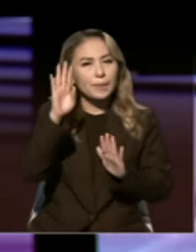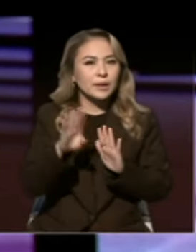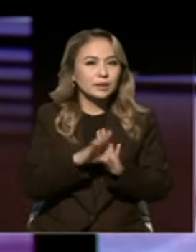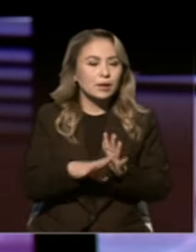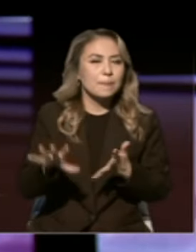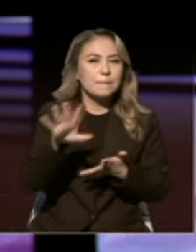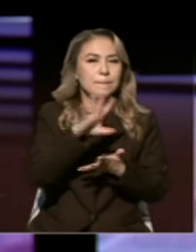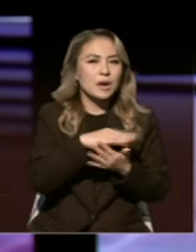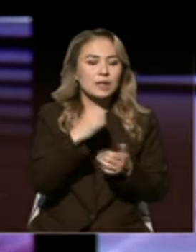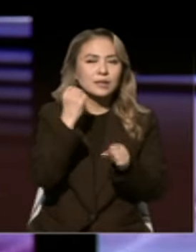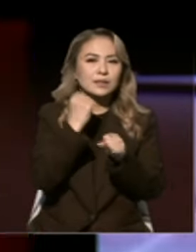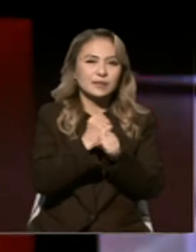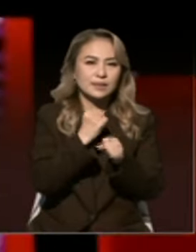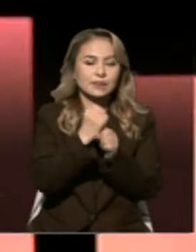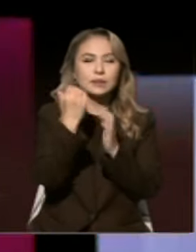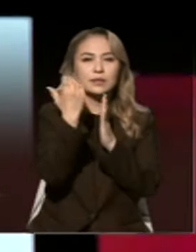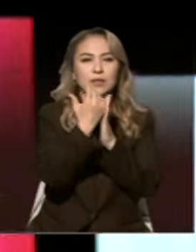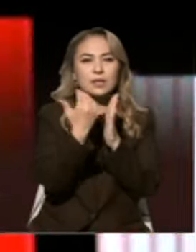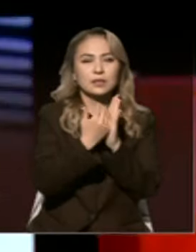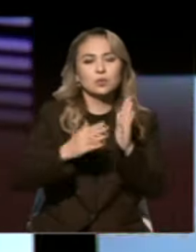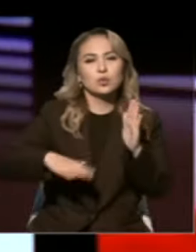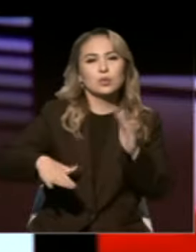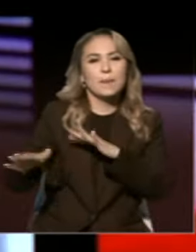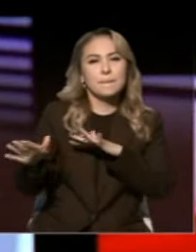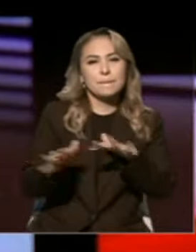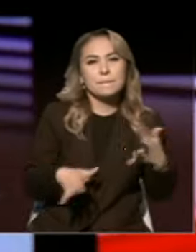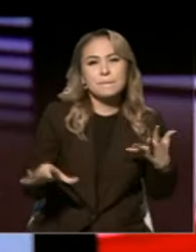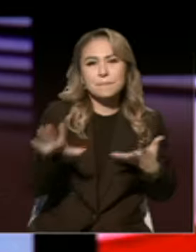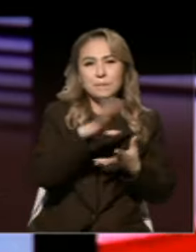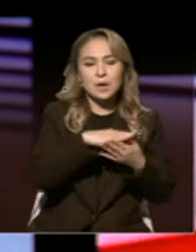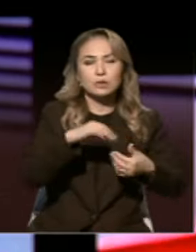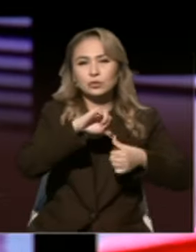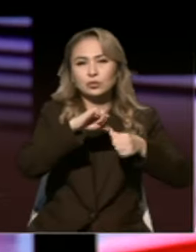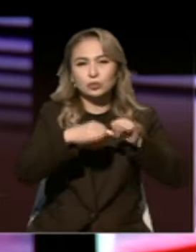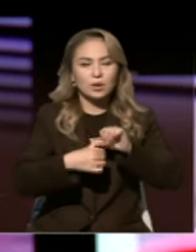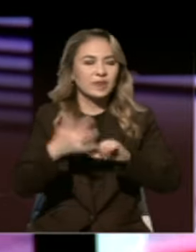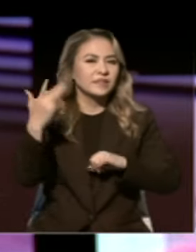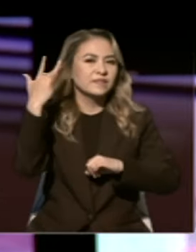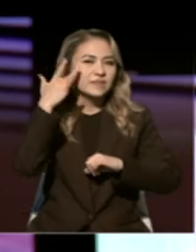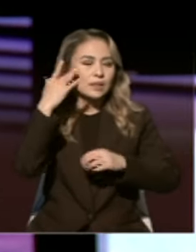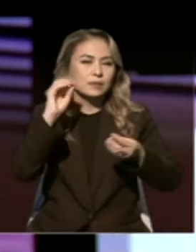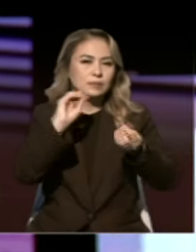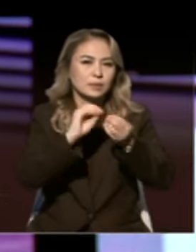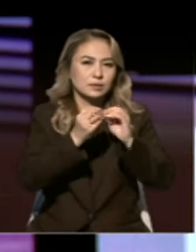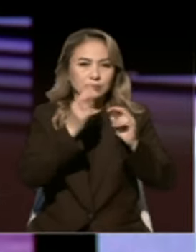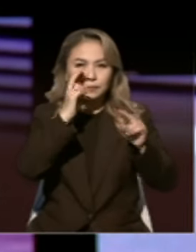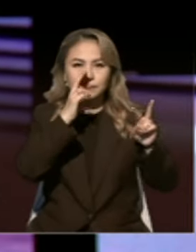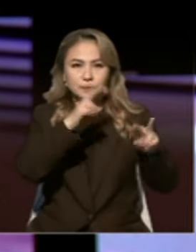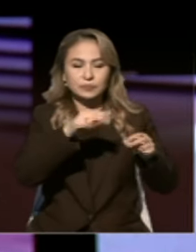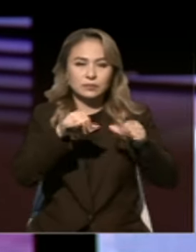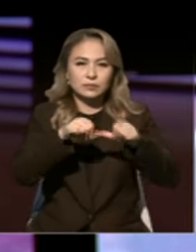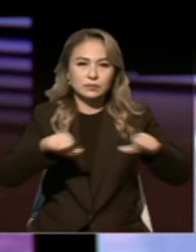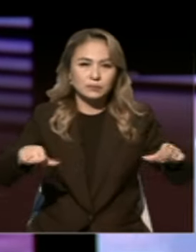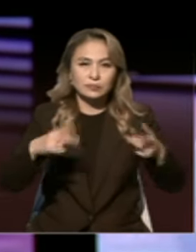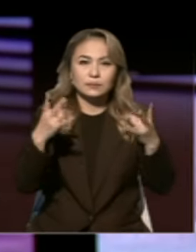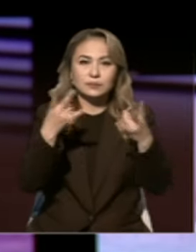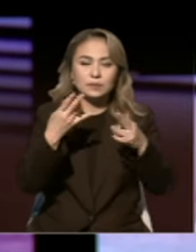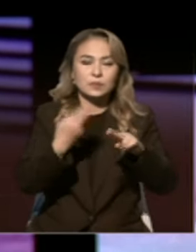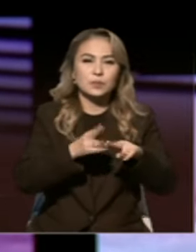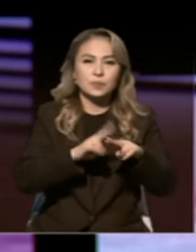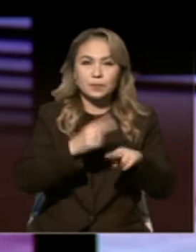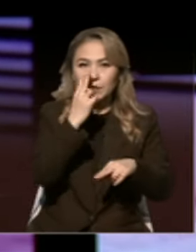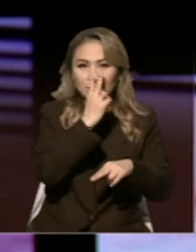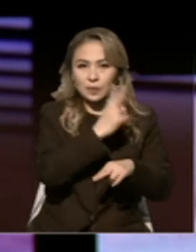барлығының реестрін жасап, сосын олардың барлығы тұрақты түрде оның ахуалын бақылап тұратын комиссия болу керек. Олар